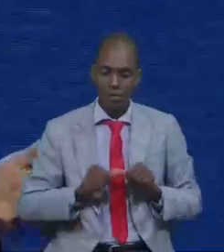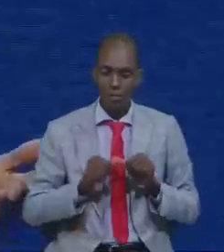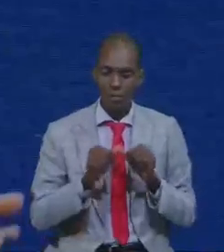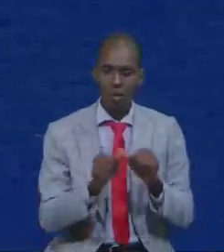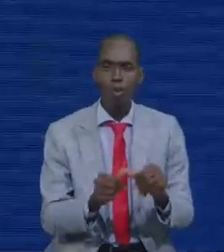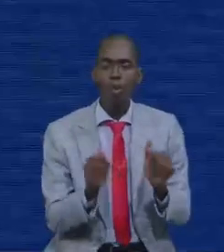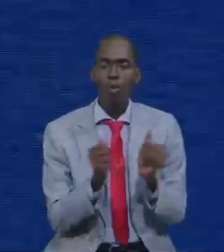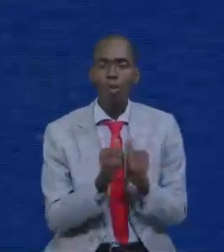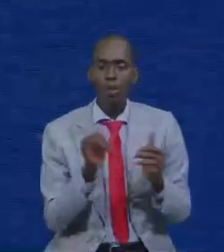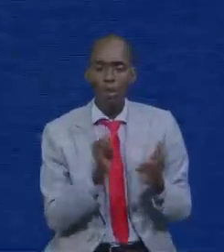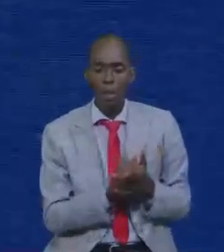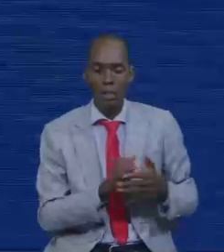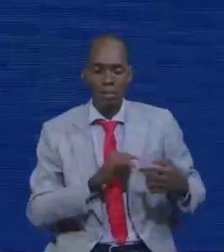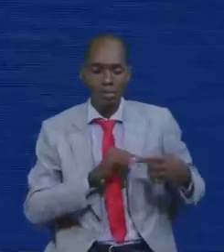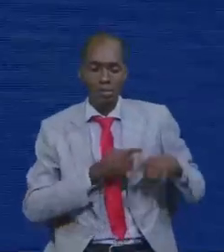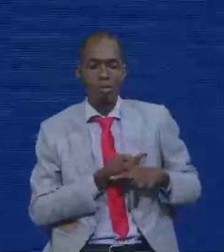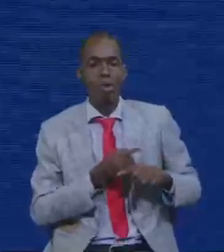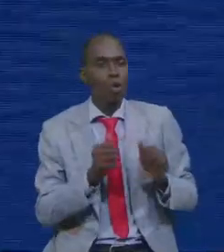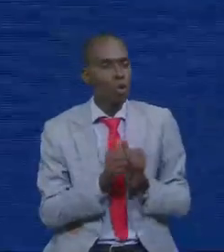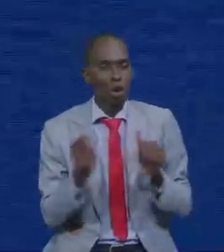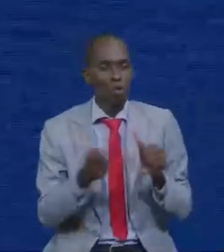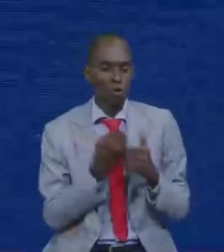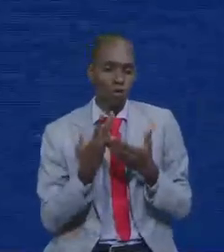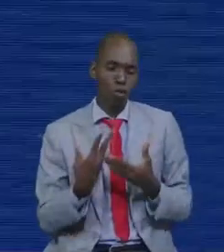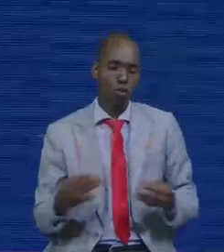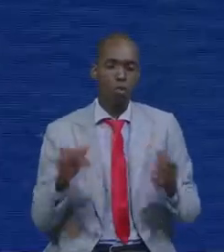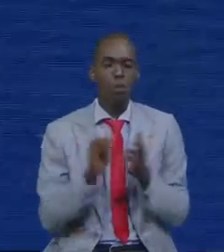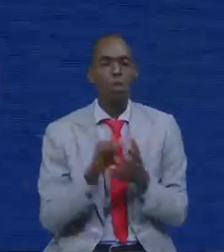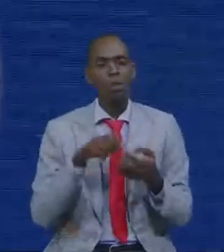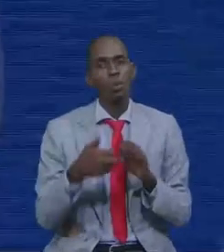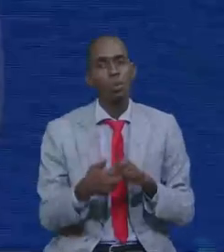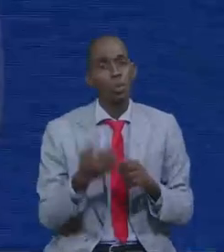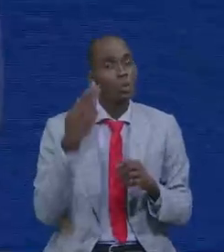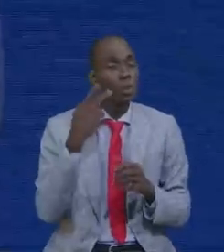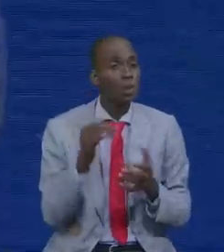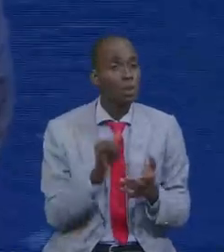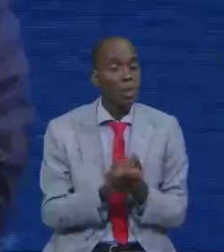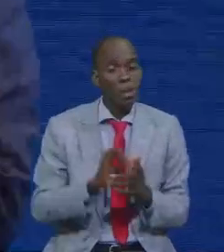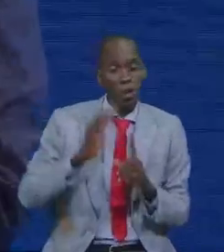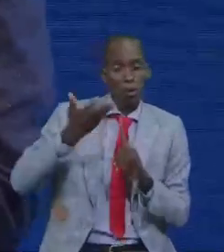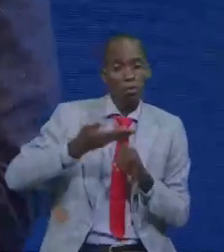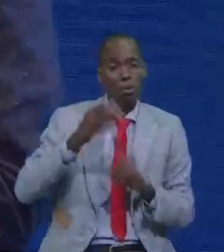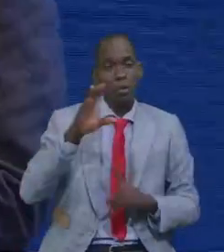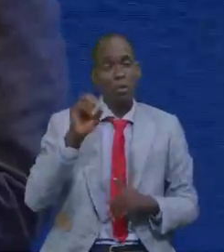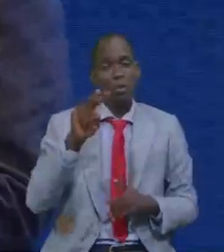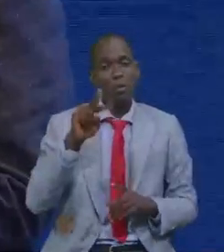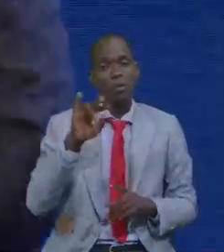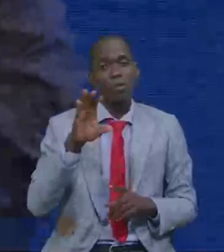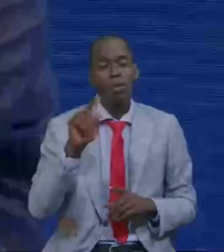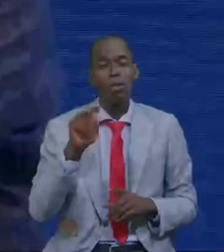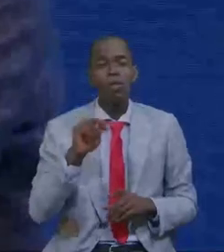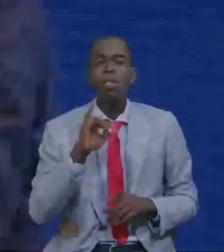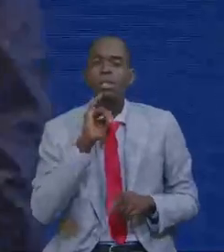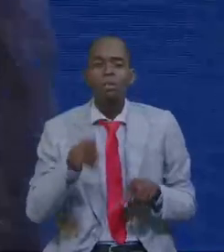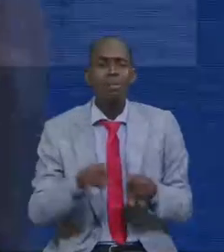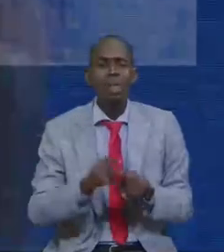sans régler ce problème. Vous savez, la conviction est comme un gros fardeau sur ton dos, attaché à